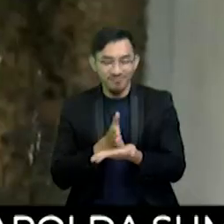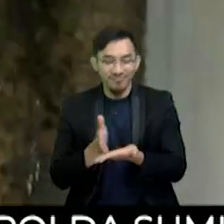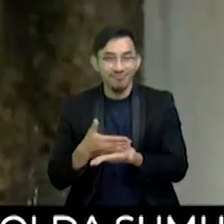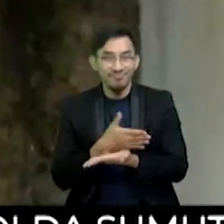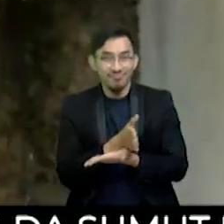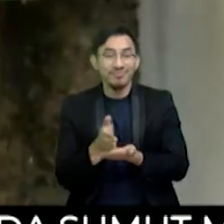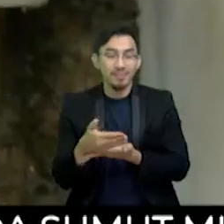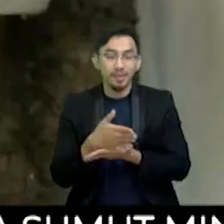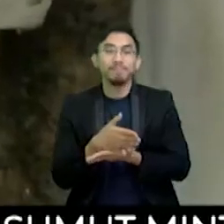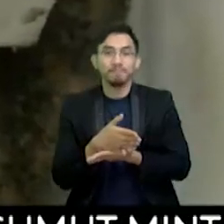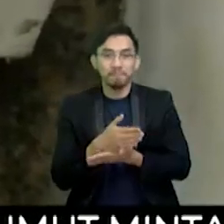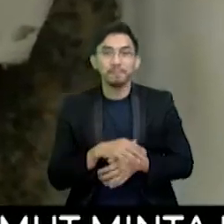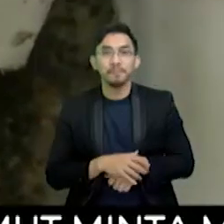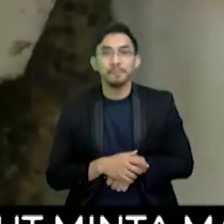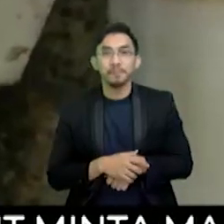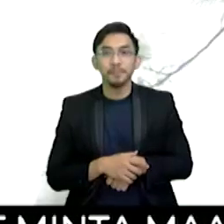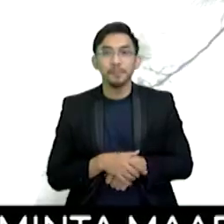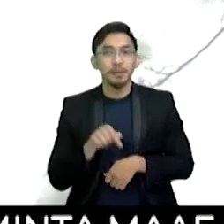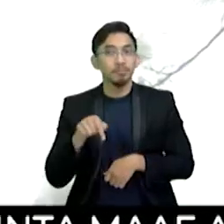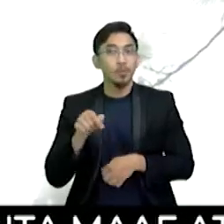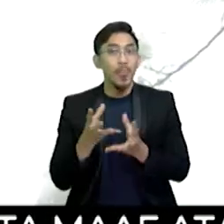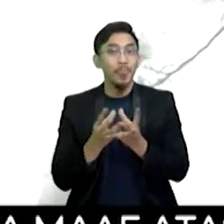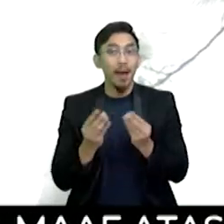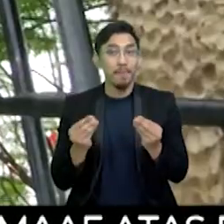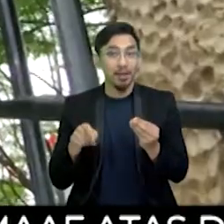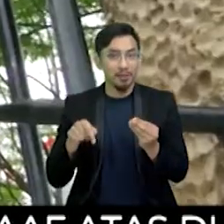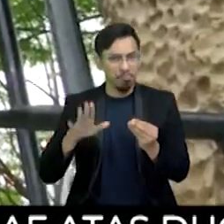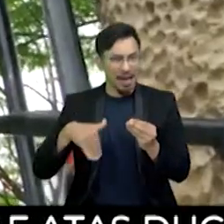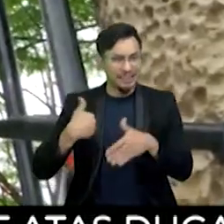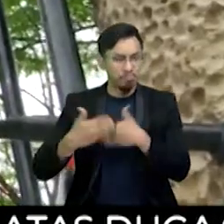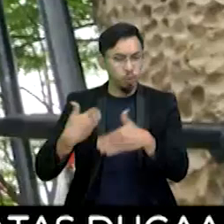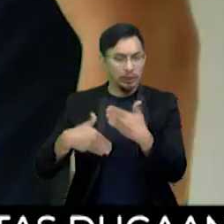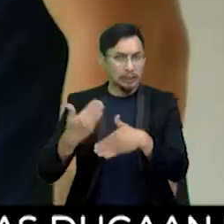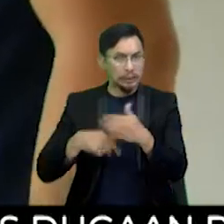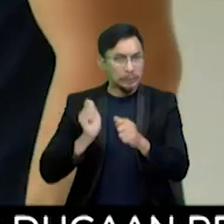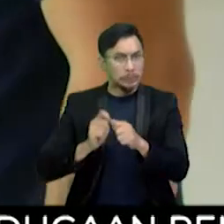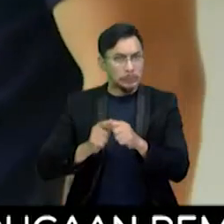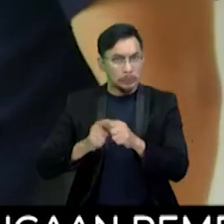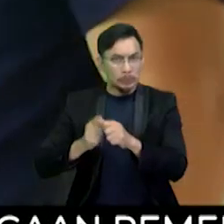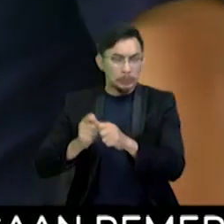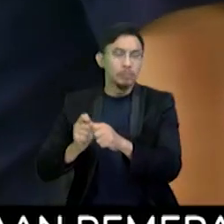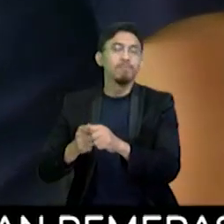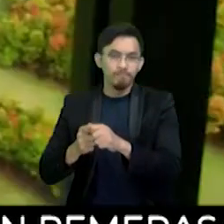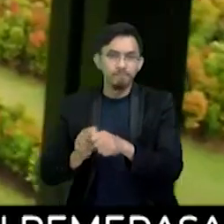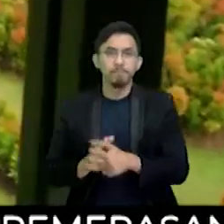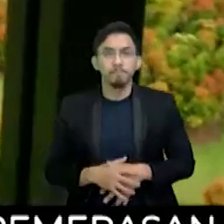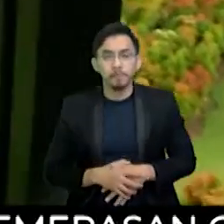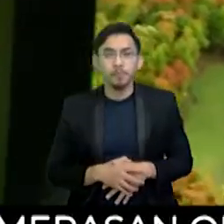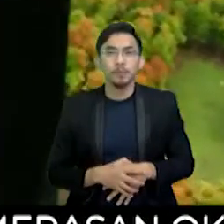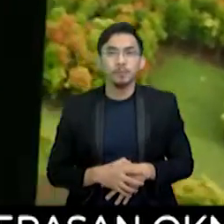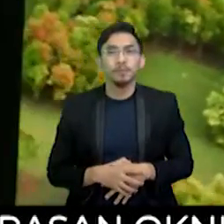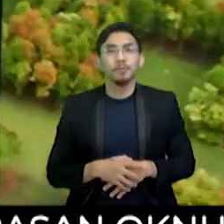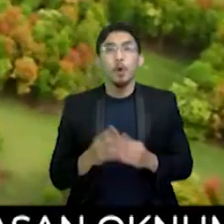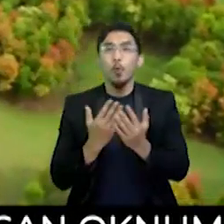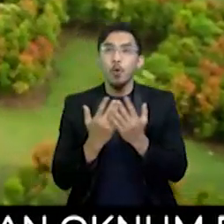kami, meskipun masih dalam progres pembangunan, akan tetapi Taman Labirin ini nampak sudah dikunjungi oleh sejumlah